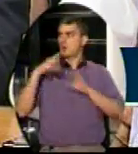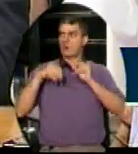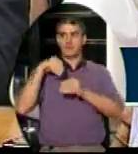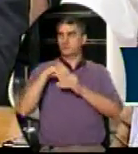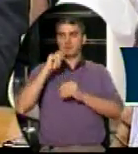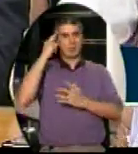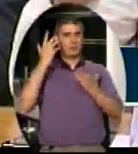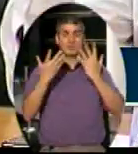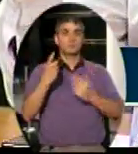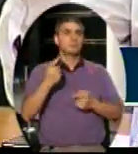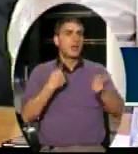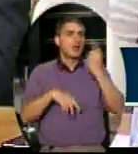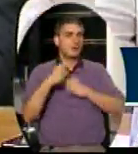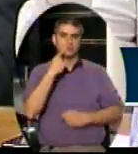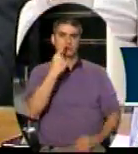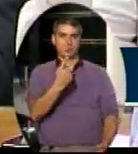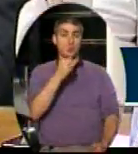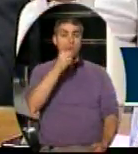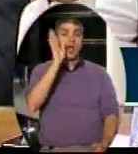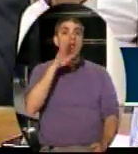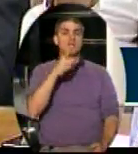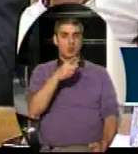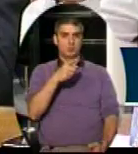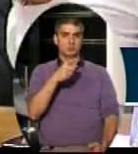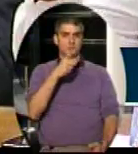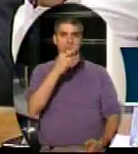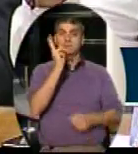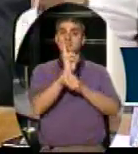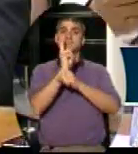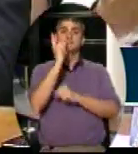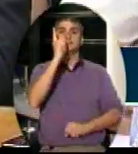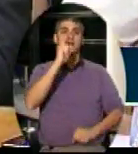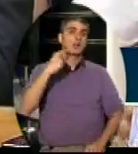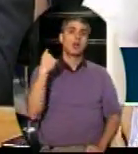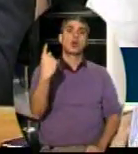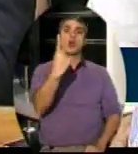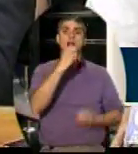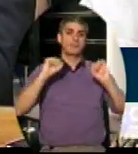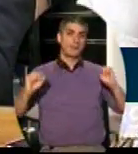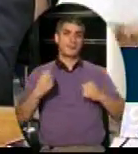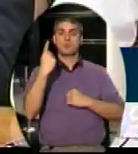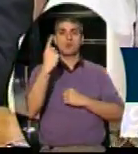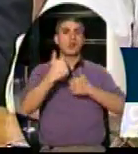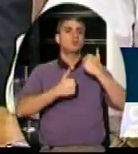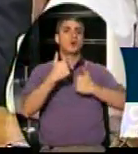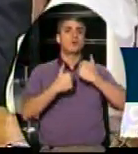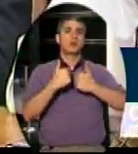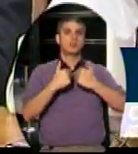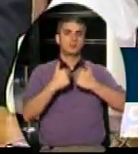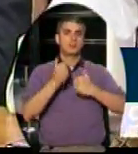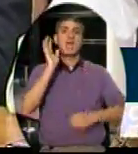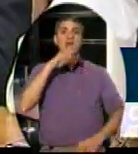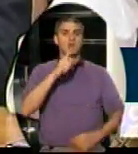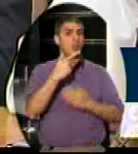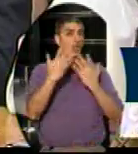בכלל לא הייתה התלבטות. להפך, זה מה שאני בא לומר. הוא אפילו הזהיר כל אחד מהפעילים, כל אחד מהמועמדים,